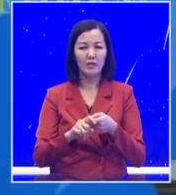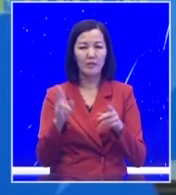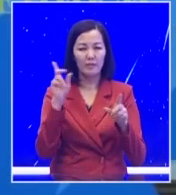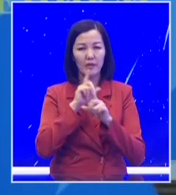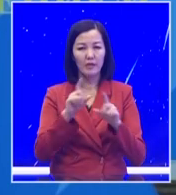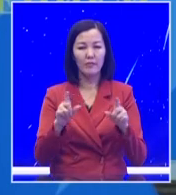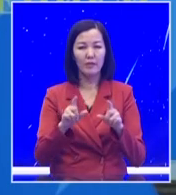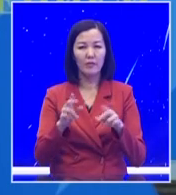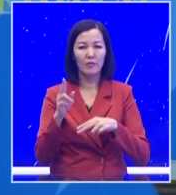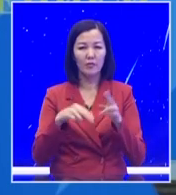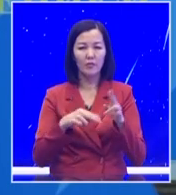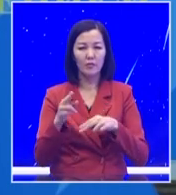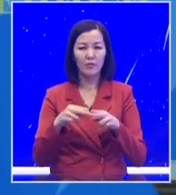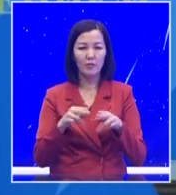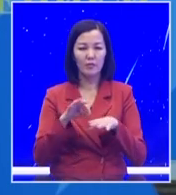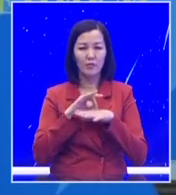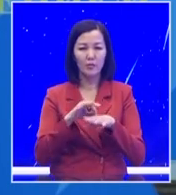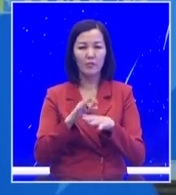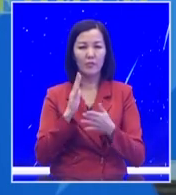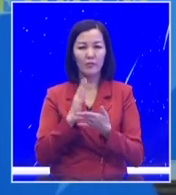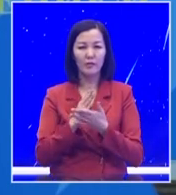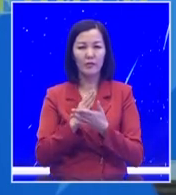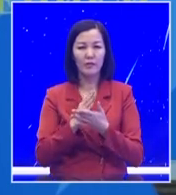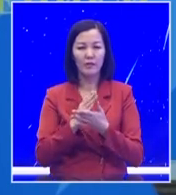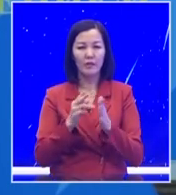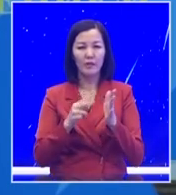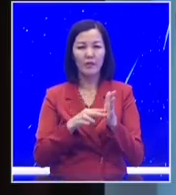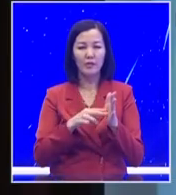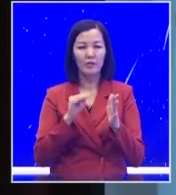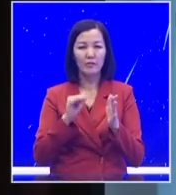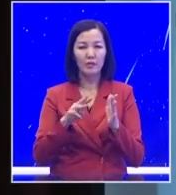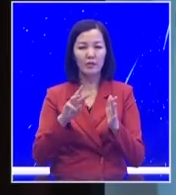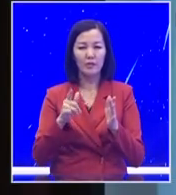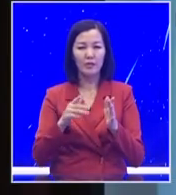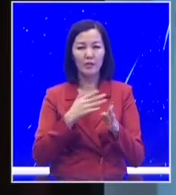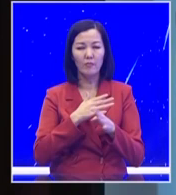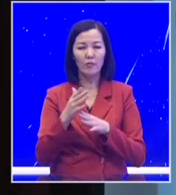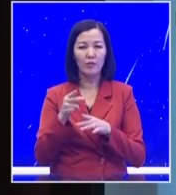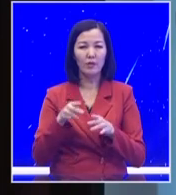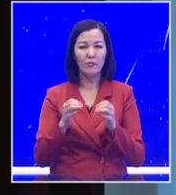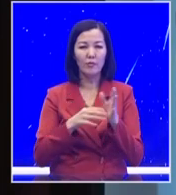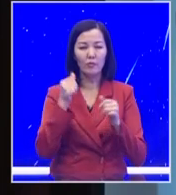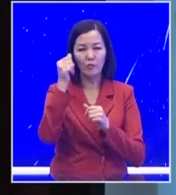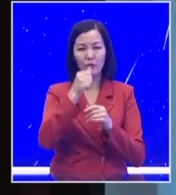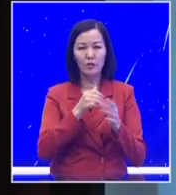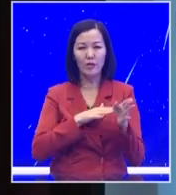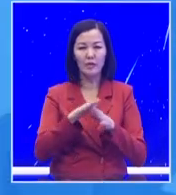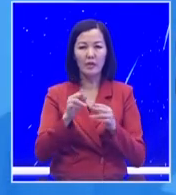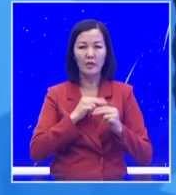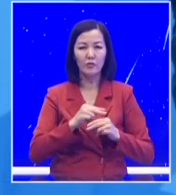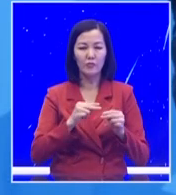біз осы жылы мектептердің жылу қазандықтарын ауыстыруға 7 миллион теңге бөліп отырмыз. Тұрғындар аудан әкімінің 2019 жылға атқарған